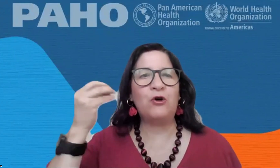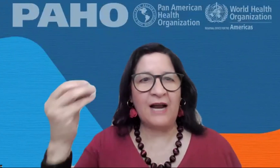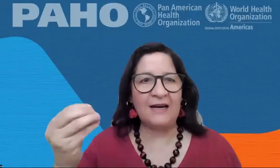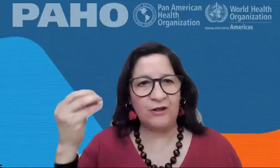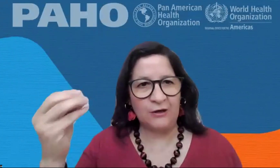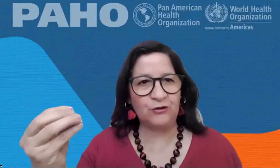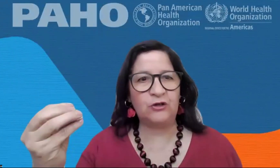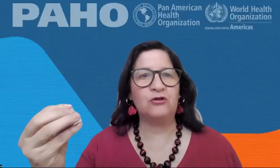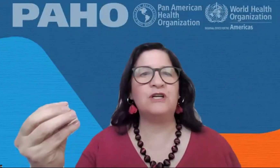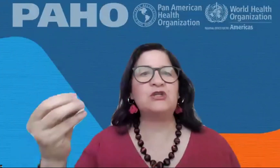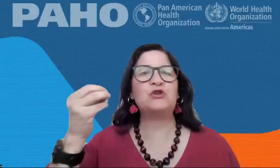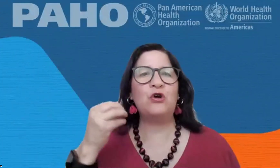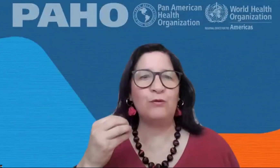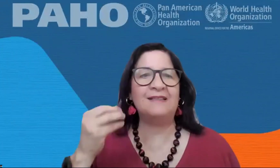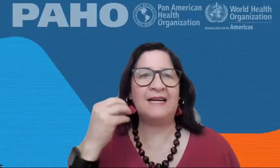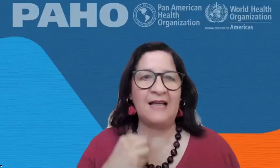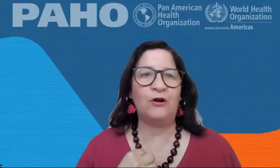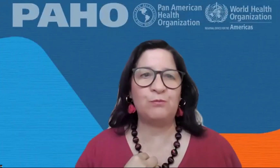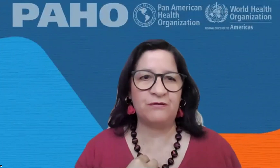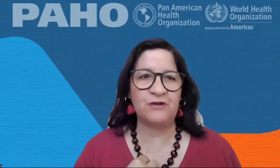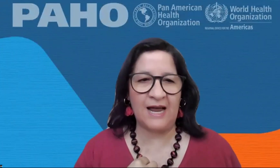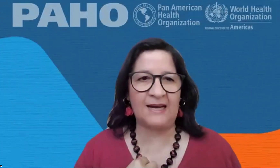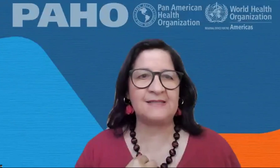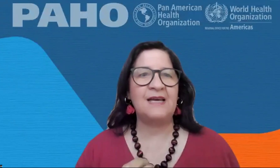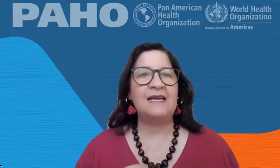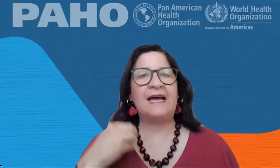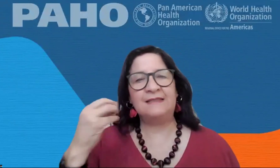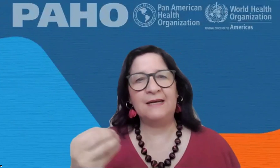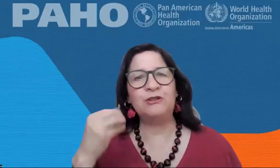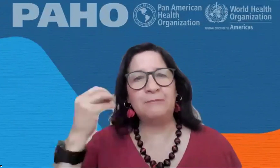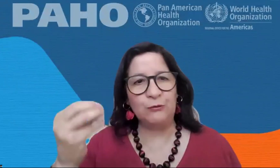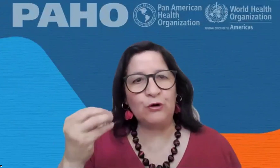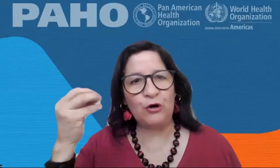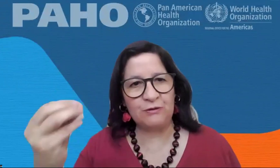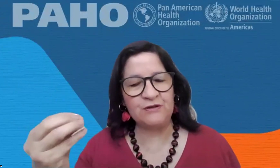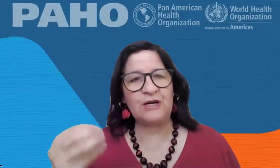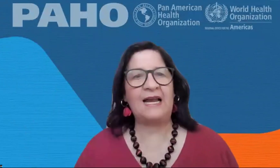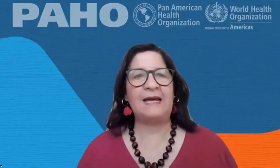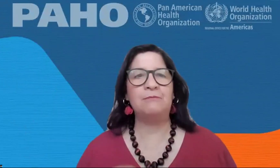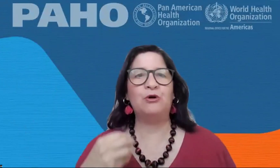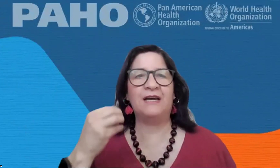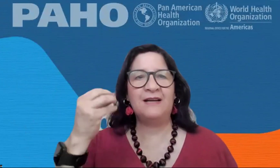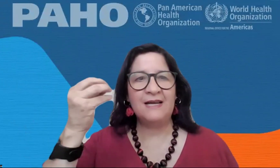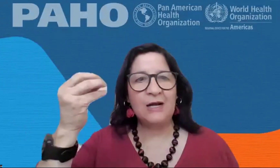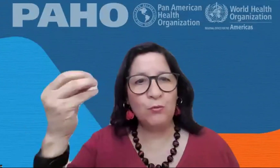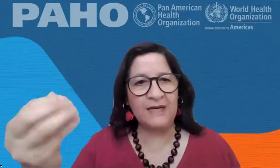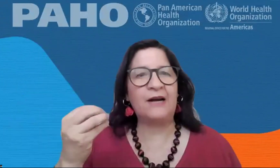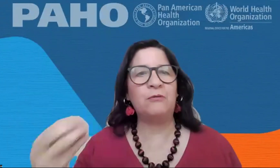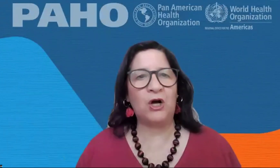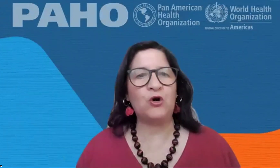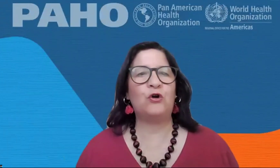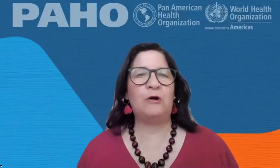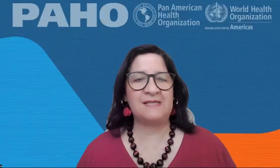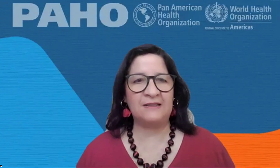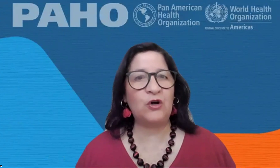en mejorar los des diagnósticos. No patients es pour solo pouvoir una tarea de los améliorer les profesionales. Y ahí diagnostics. Il ne tenemos también s'agit un rol pas los d'une tâche qui profesionales ne en revient qu'aux poder professionnels.